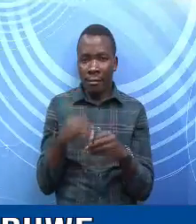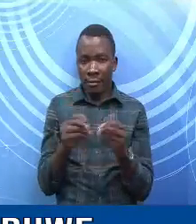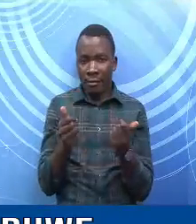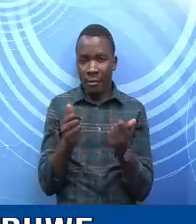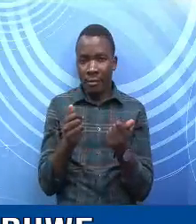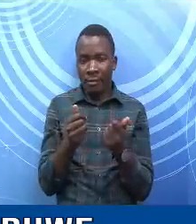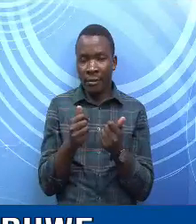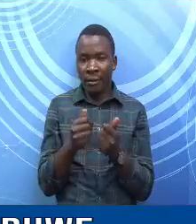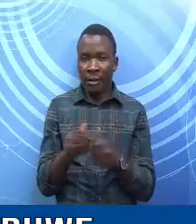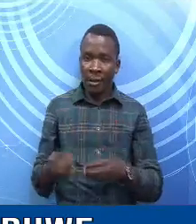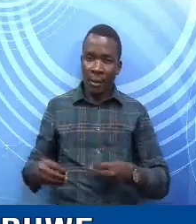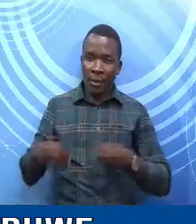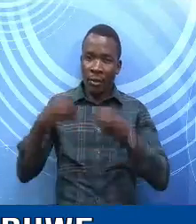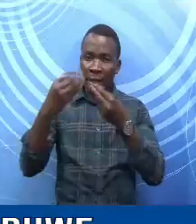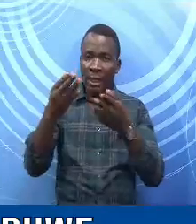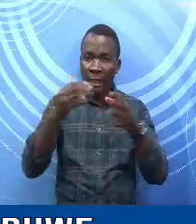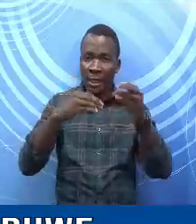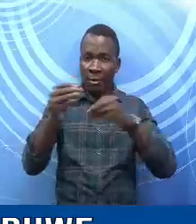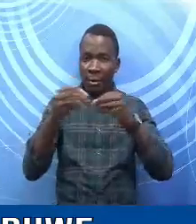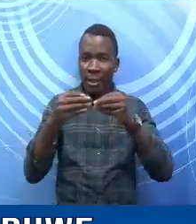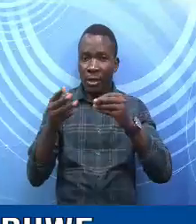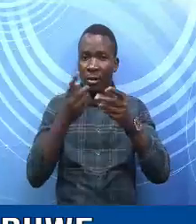igihe tuzabishyurira,